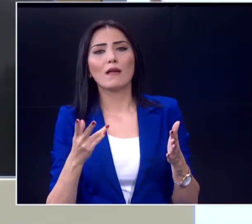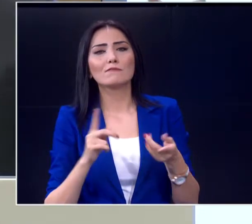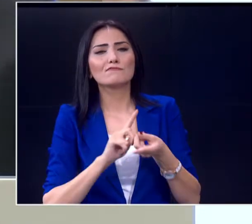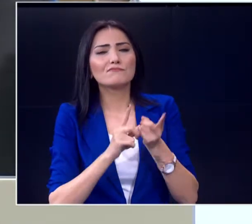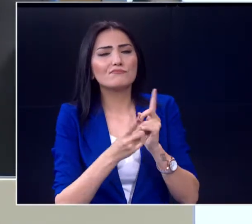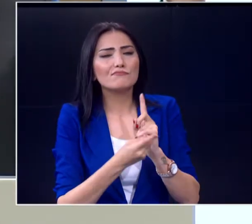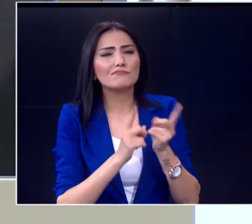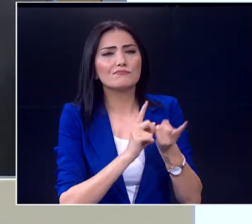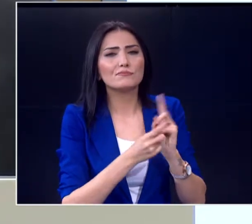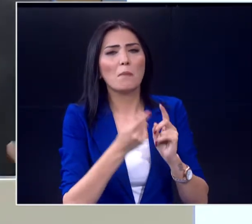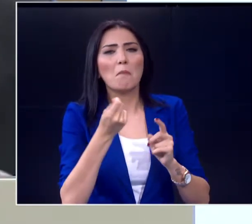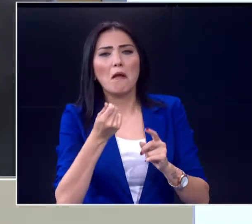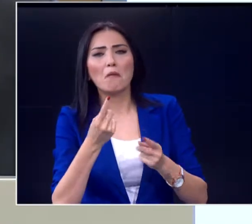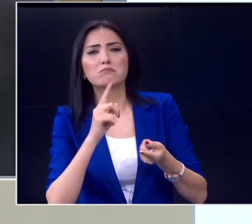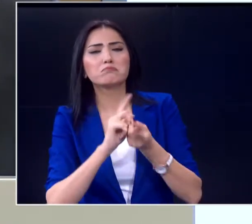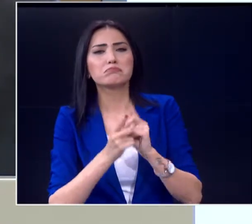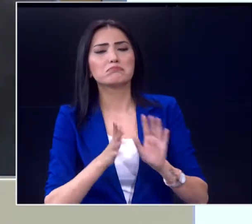Çeşitli fonlar, paralar, pullar.